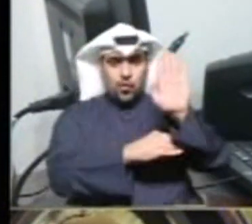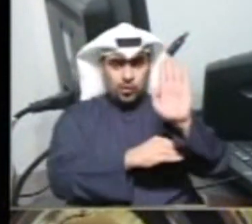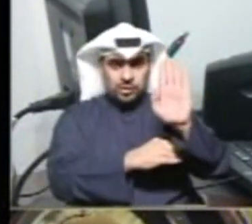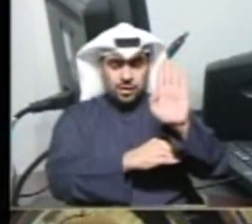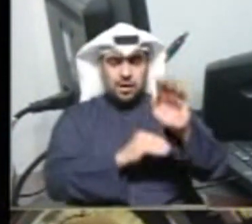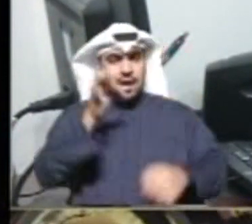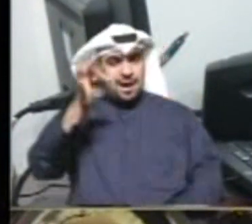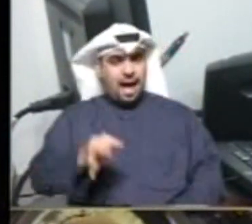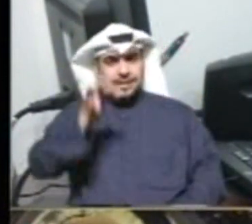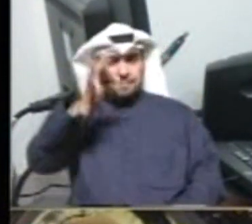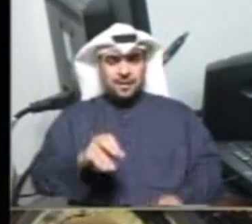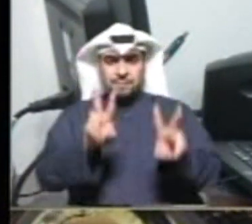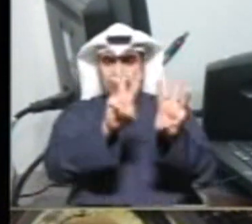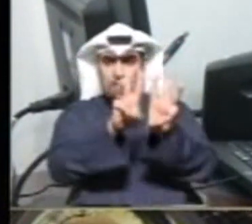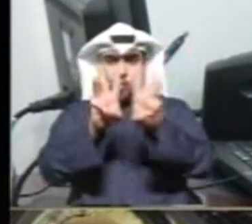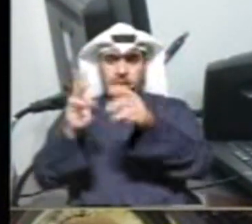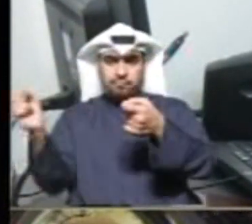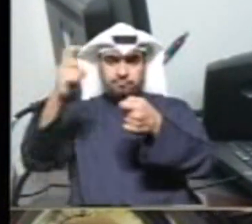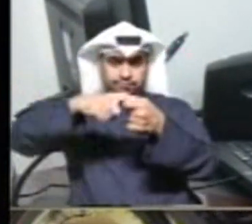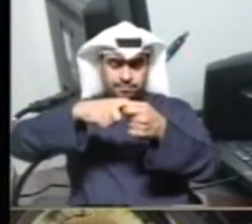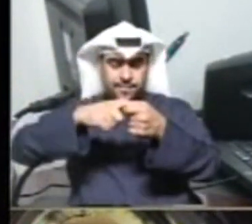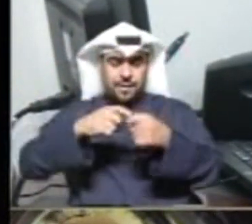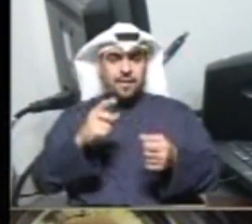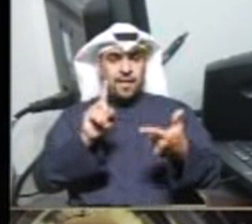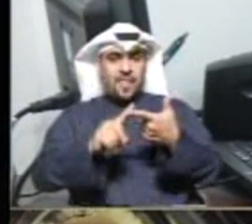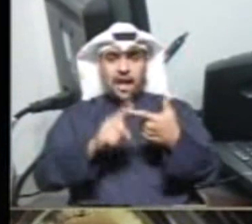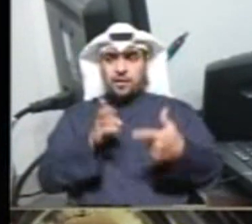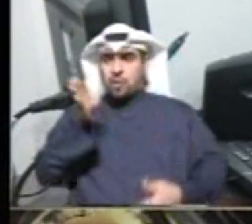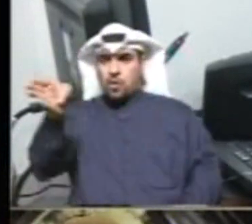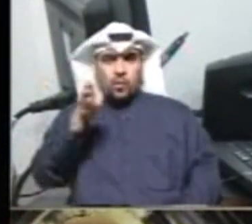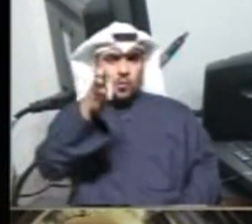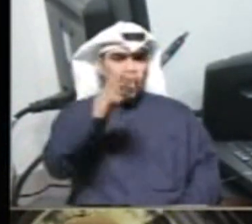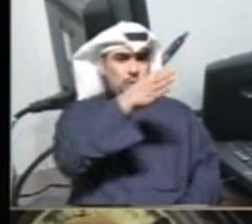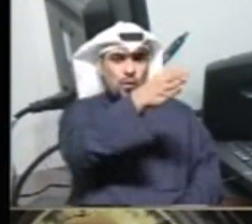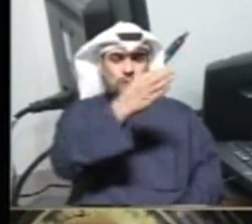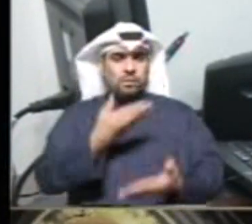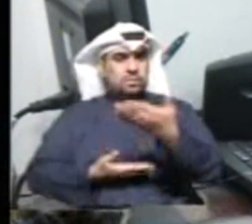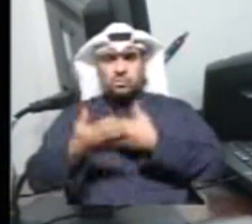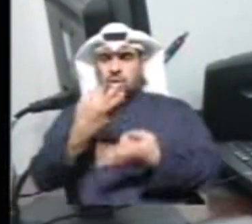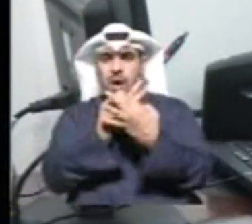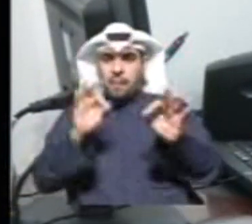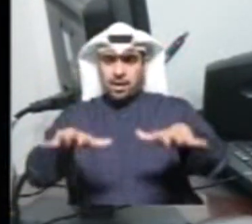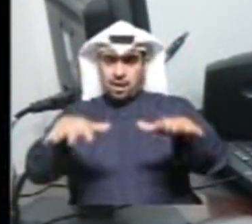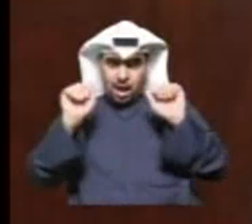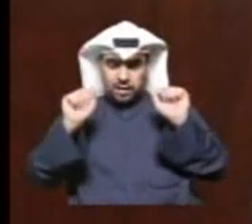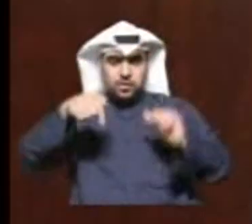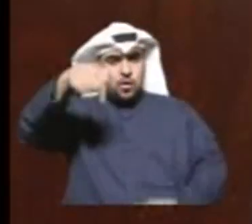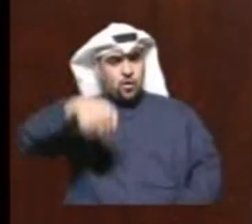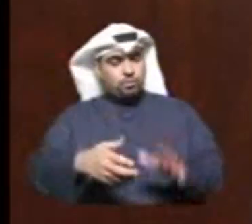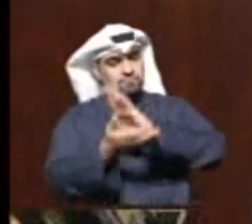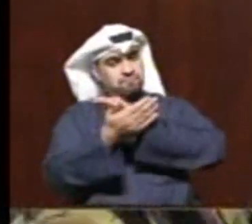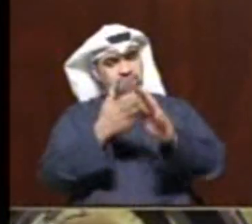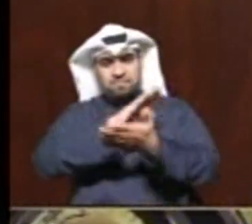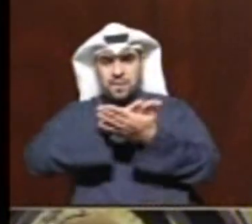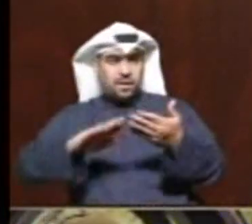يراجع مركز الكويت الأعمال لتقديم الطلب وطباعة هذا الترخيص والتوقيع عليه من خلال المسؤولين. اليوم هذا الترخيص تقدر تصدره من أي مكان،